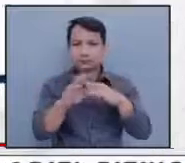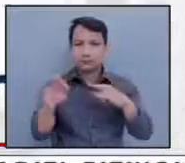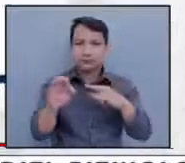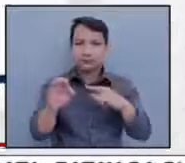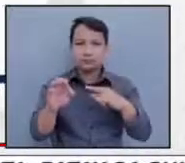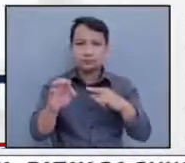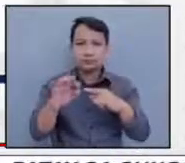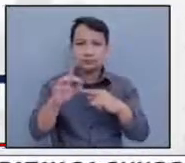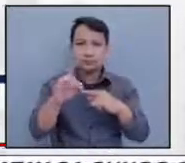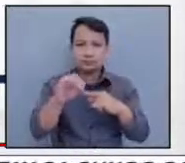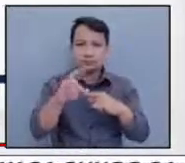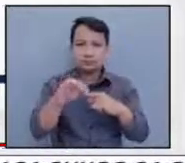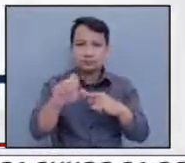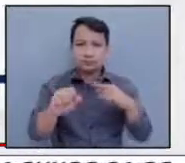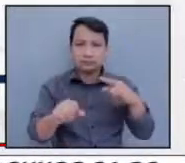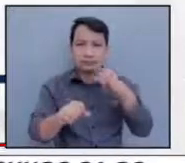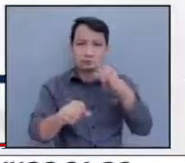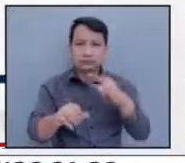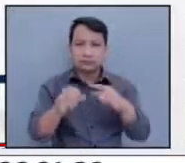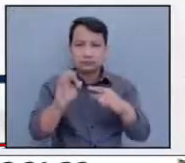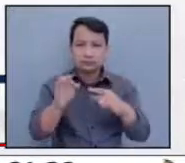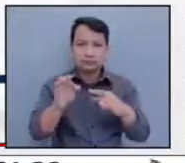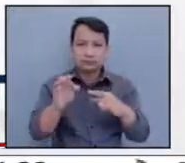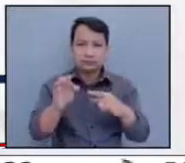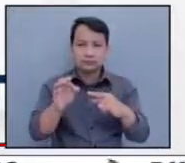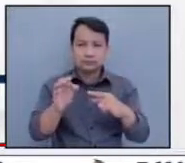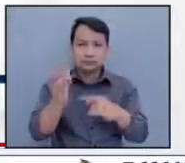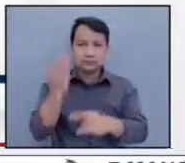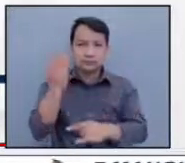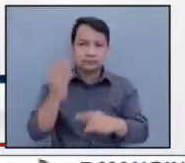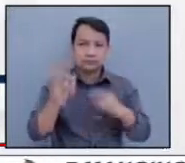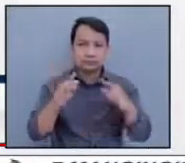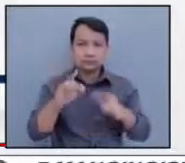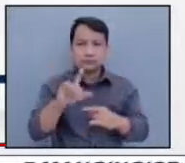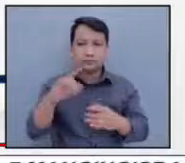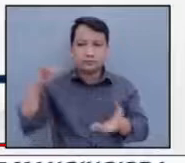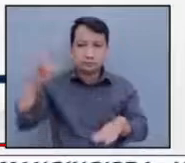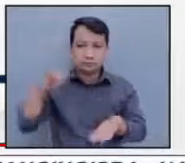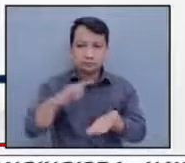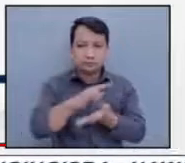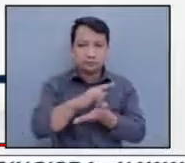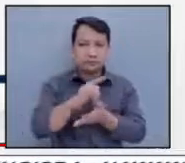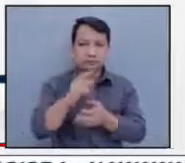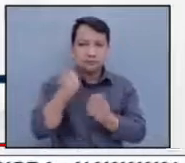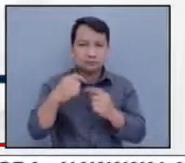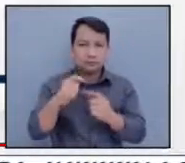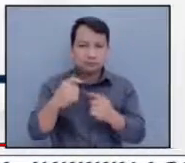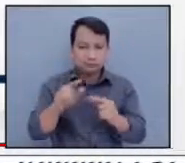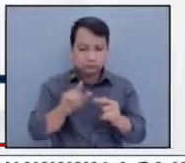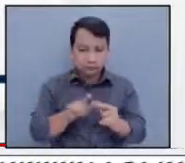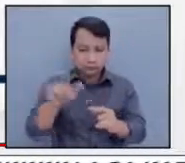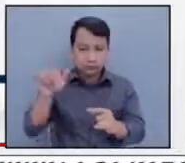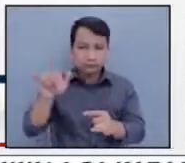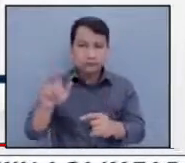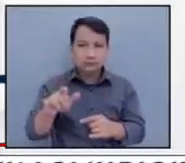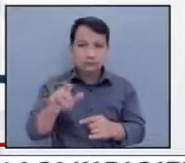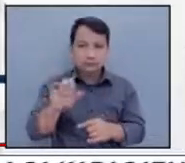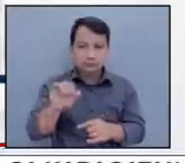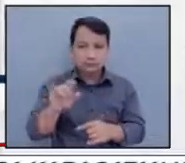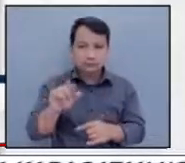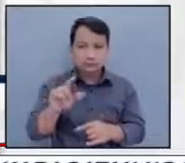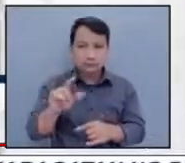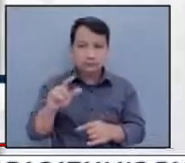alas 9:30 ng umaga sa Lumbia Airport para sa functional check flight. Pasado alas 11 ay nawala na